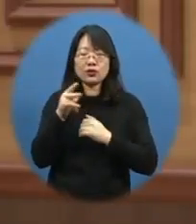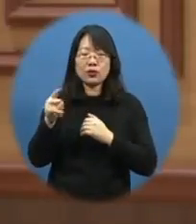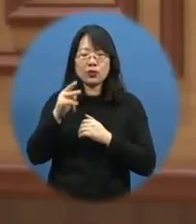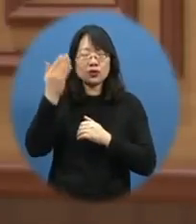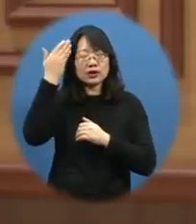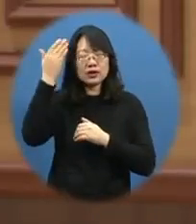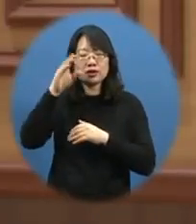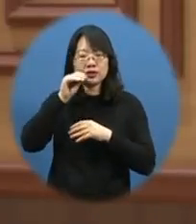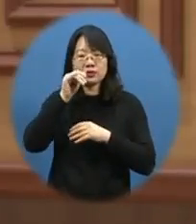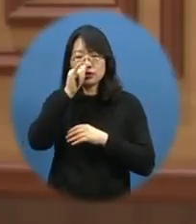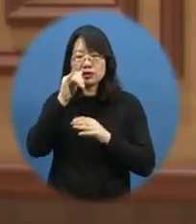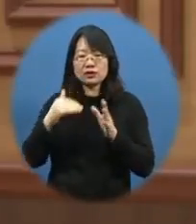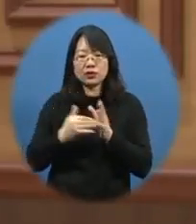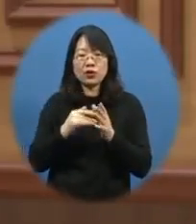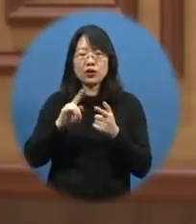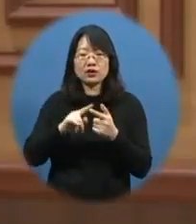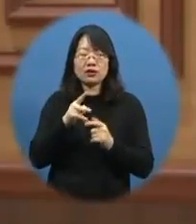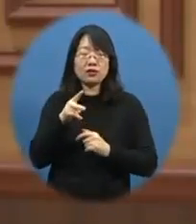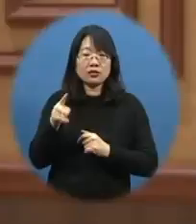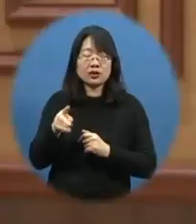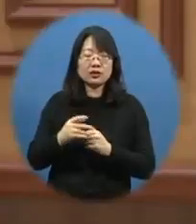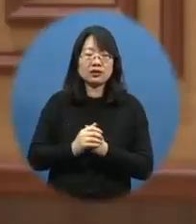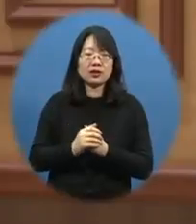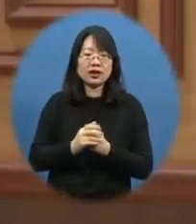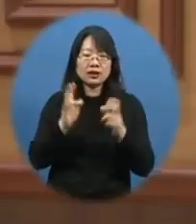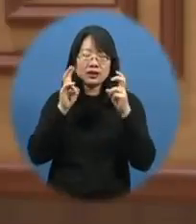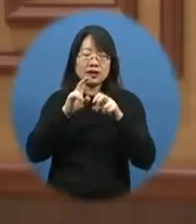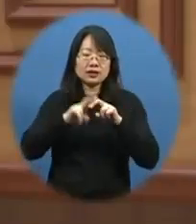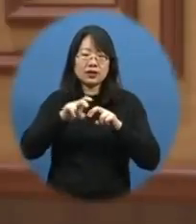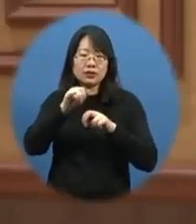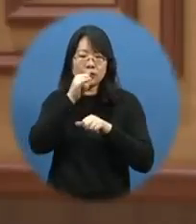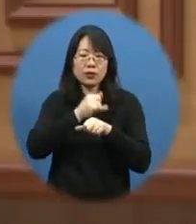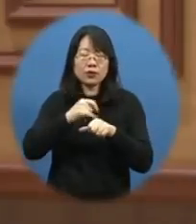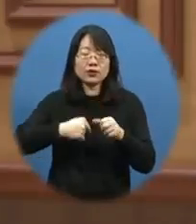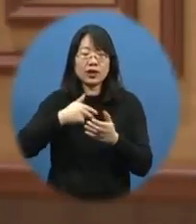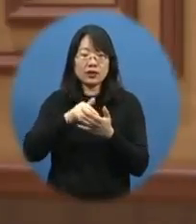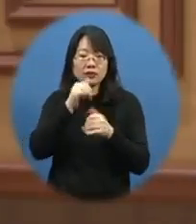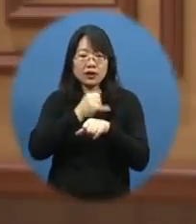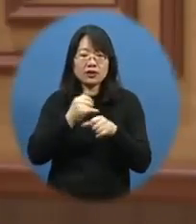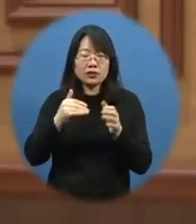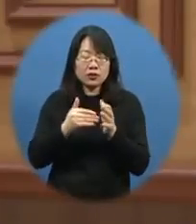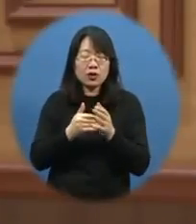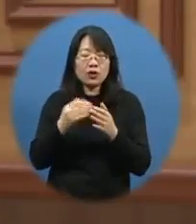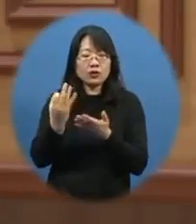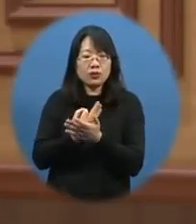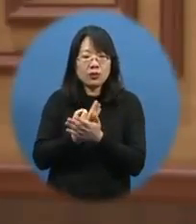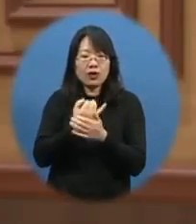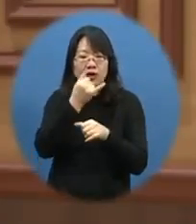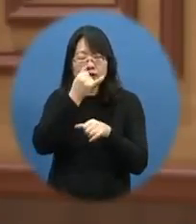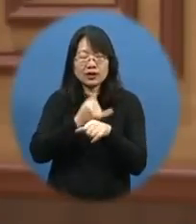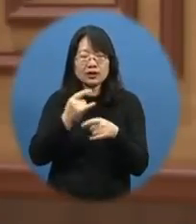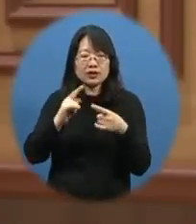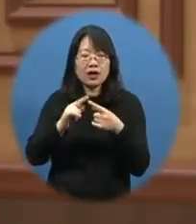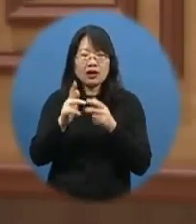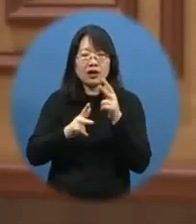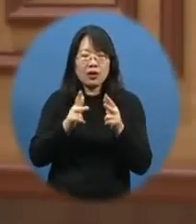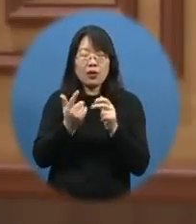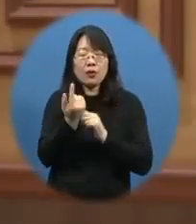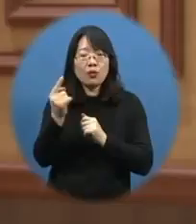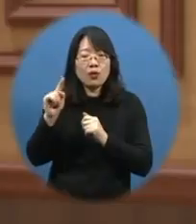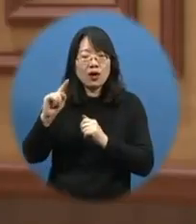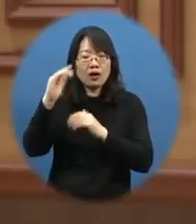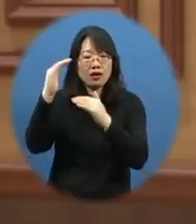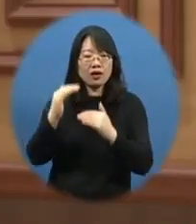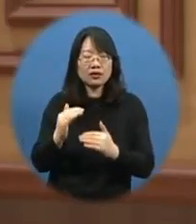지식을 습득하는 것이고 그것이 직장을 잡고 자립하는 것이고 돈을 버는 것이다라는 산업화 과정, 우리가